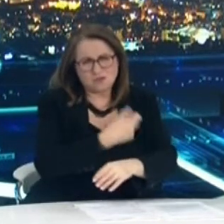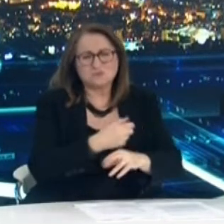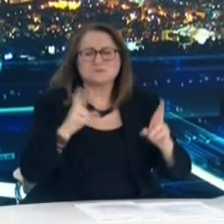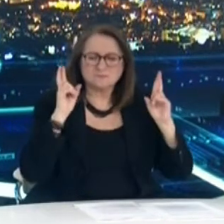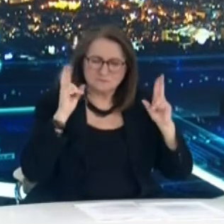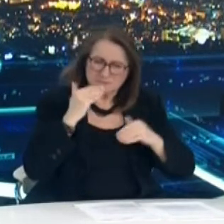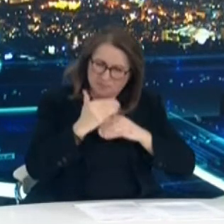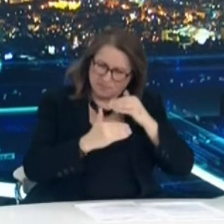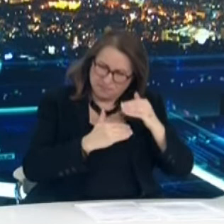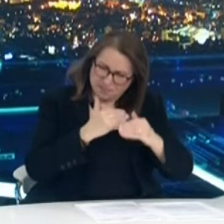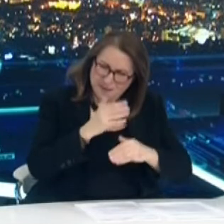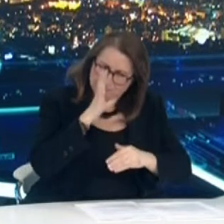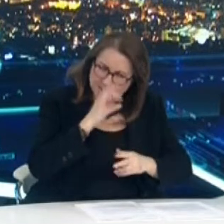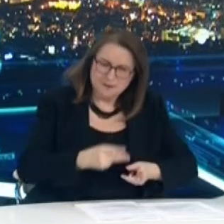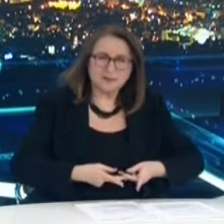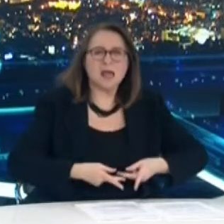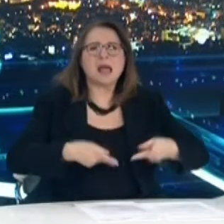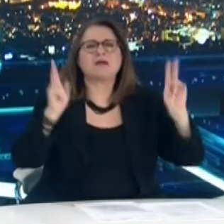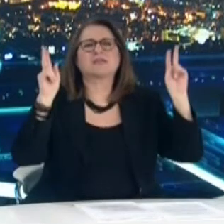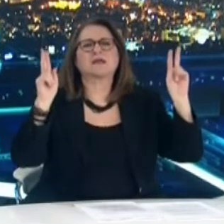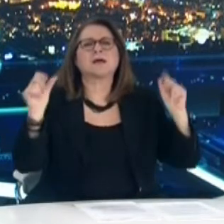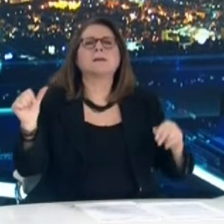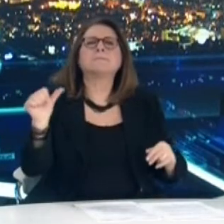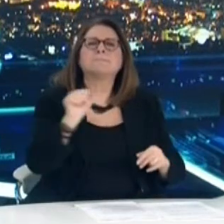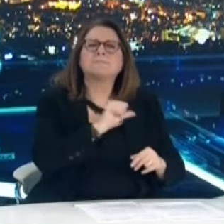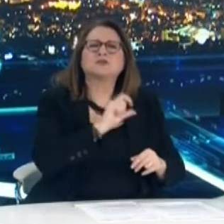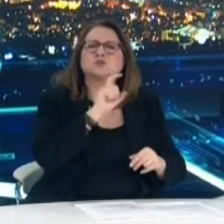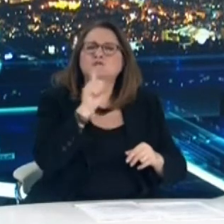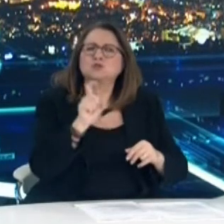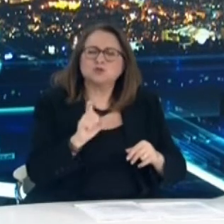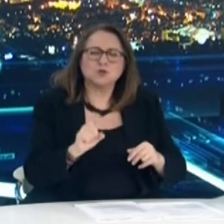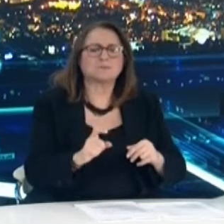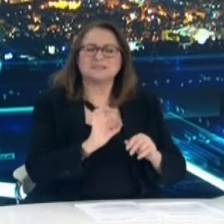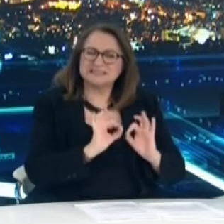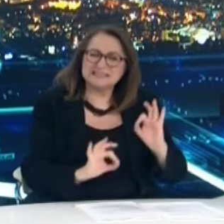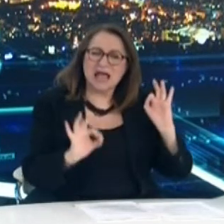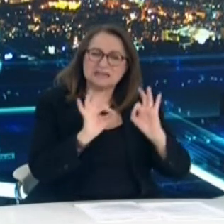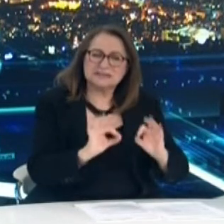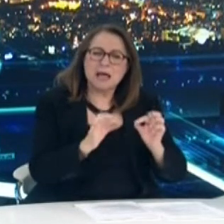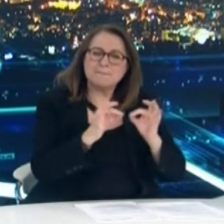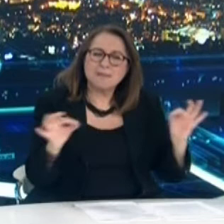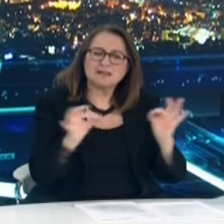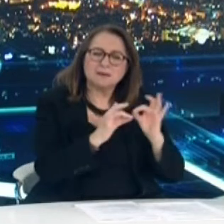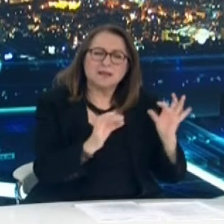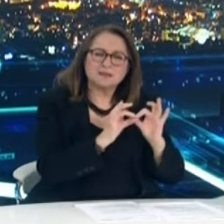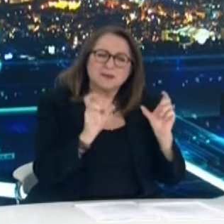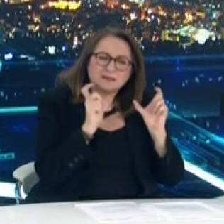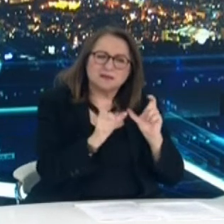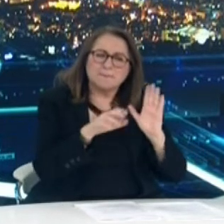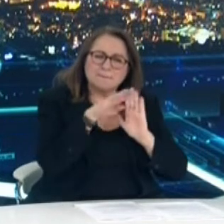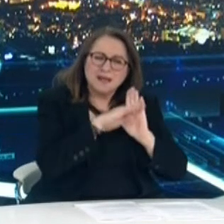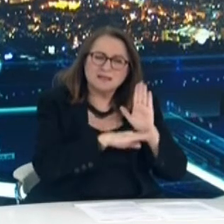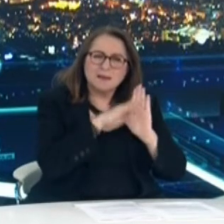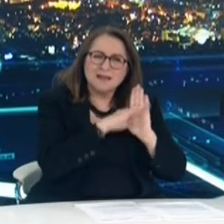Προς εκείνη τη στιγμή που θα μπορέσουμε να επιστρέψουμε σταδιακά στις συνήθειές μας, στις καθημερινές, μικρότερες και μεγαλύτερες απολαύσεις που έχουμε